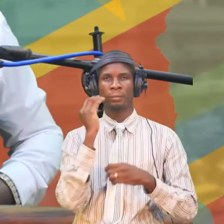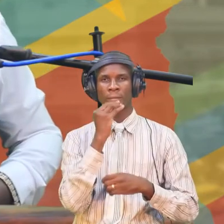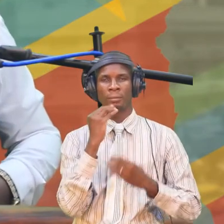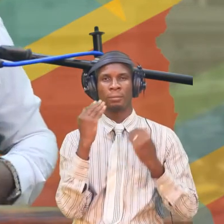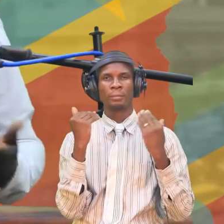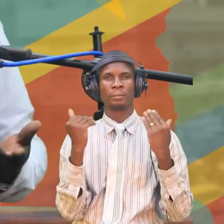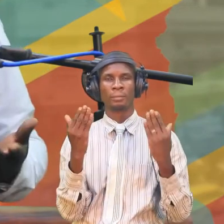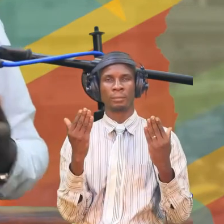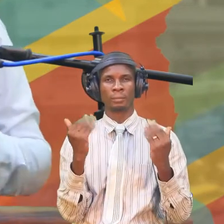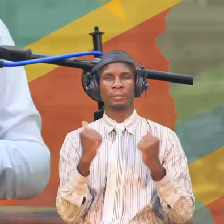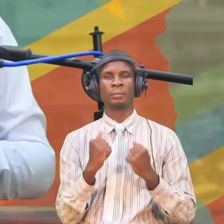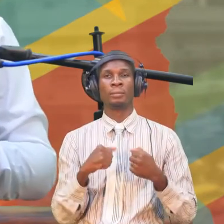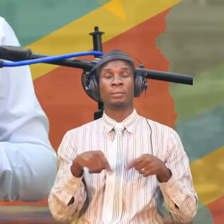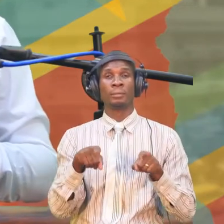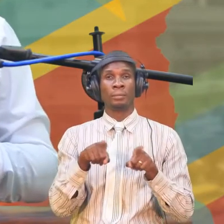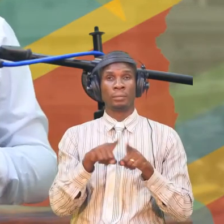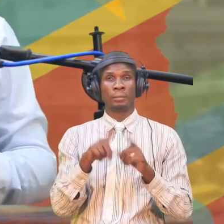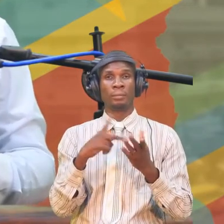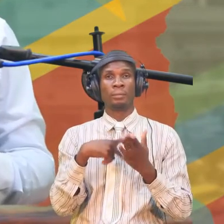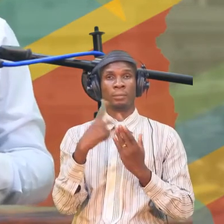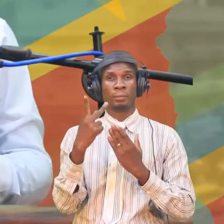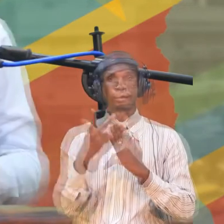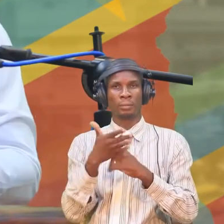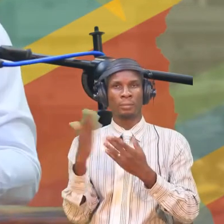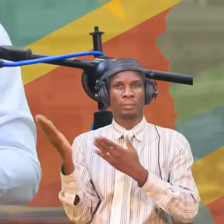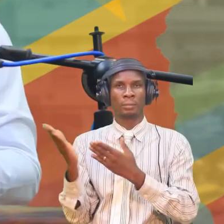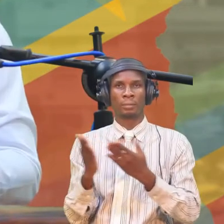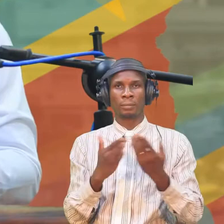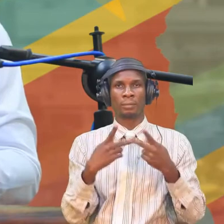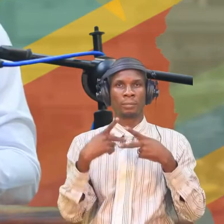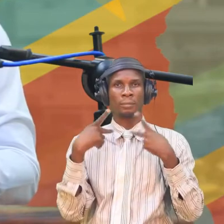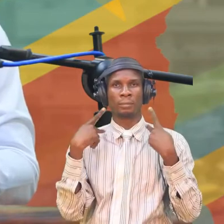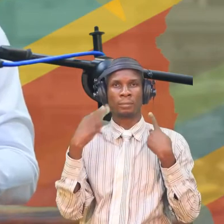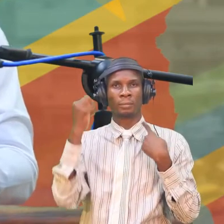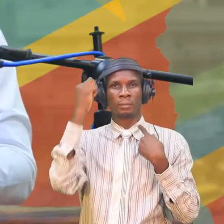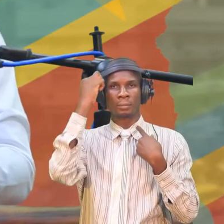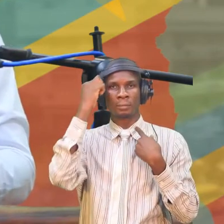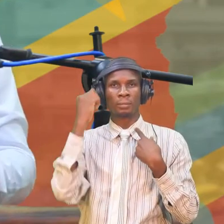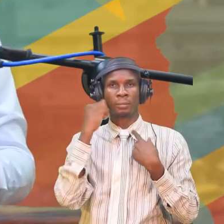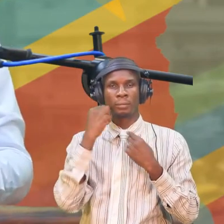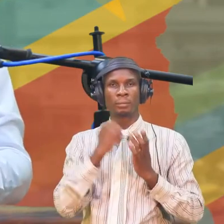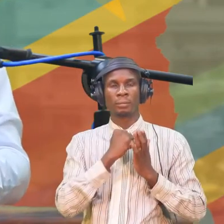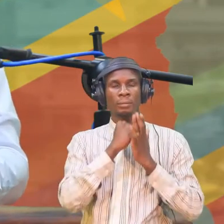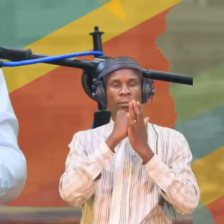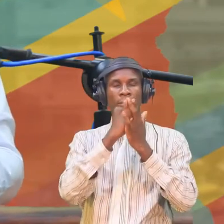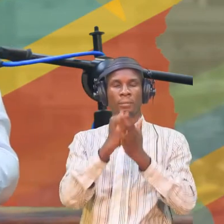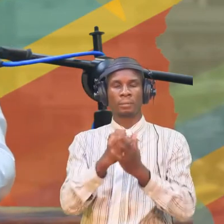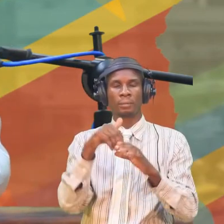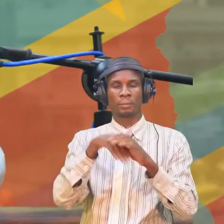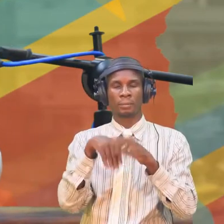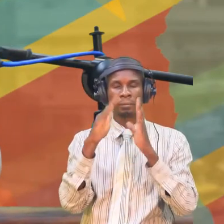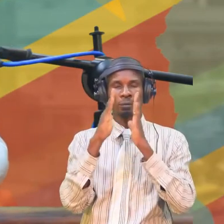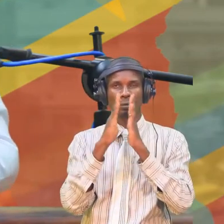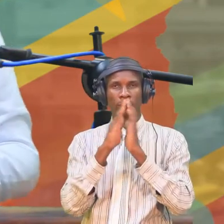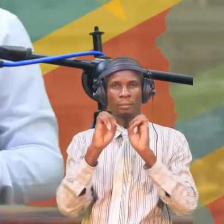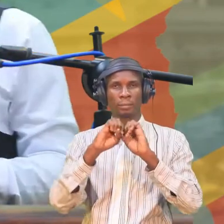d'évangélisation. na sasa Comme tunataka le prouve kuanza notre programme, c'est pamoja Pasteur na Grégoire wimbo Mbaya wa qui va mada. nous conduire dans la Na prière baada